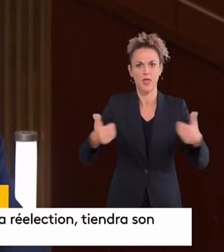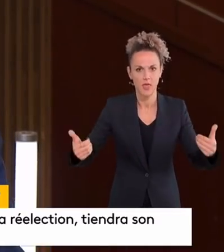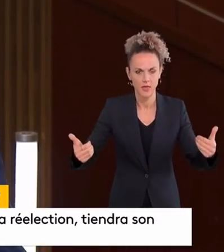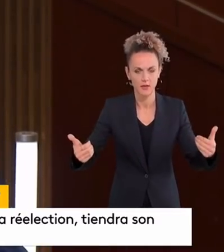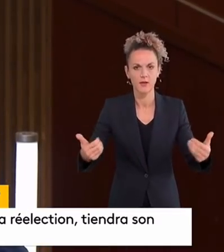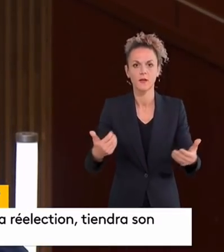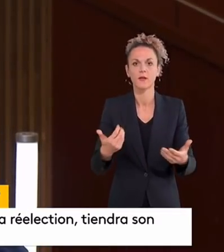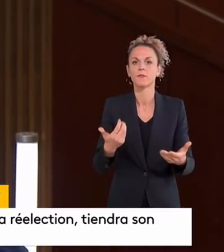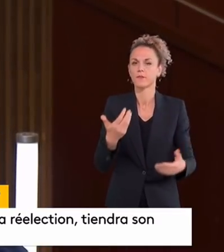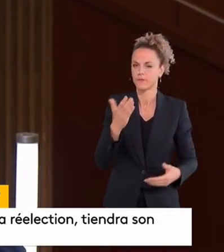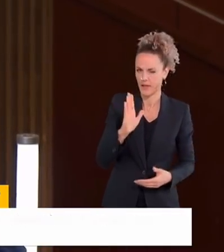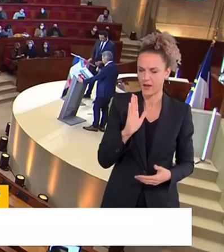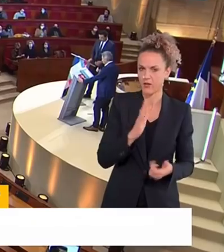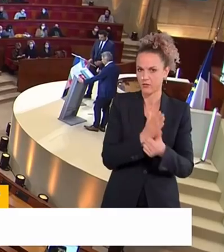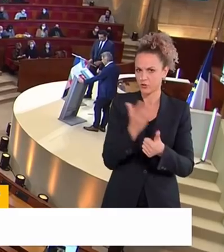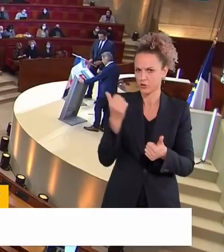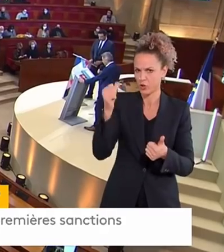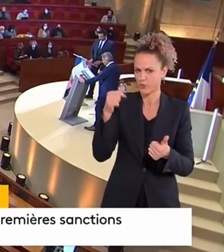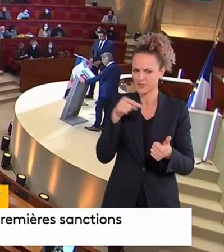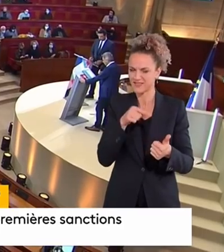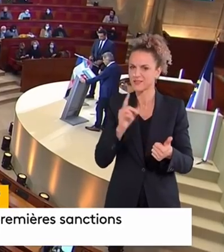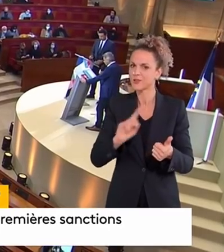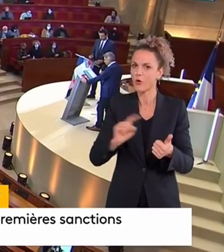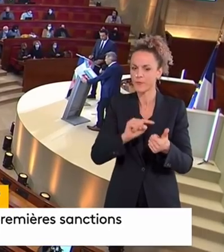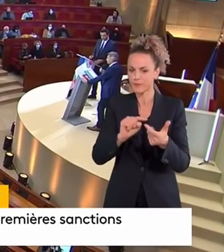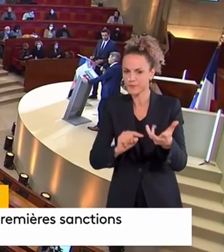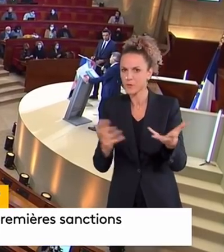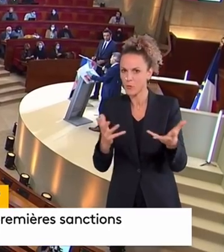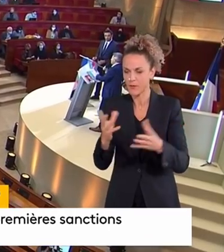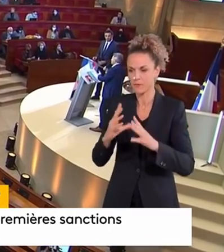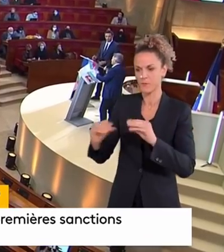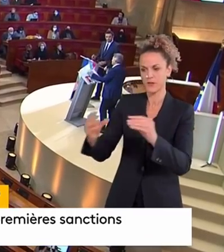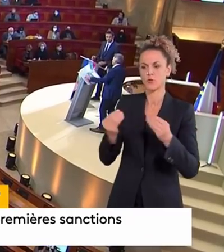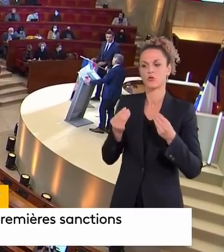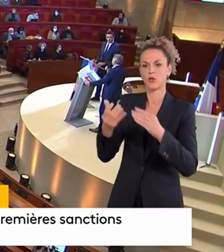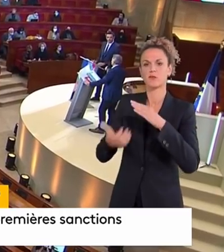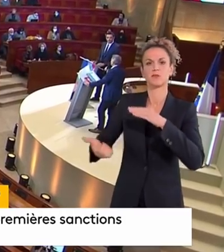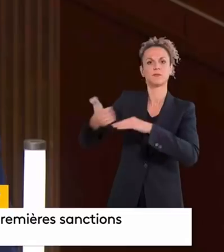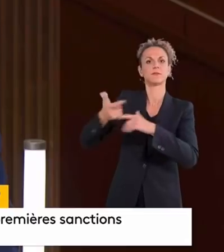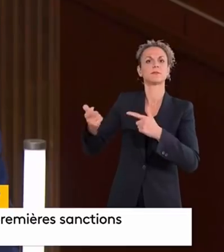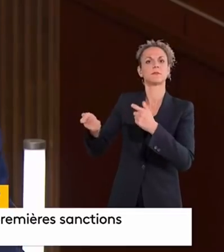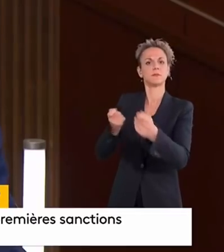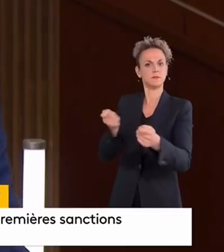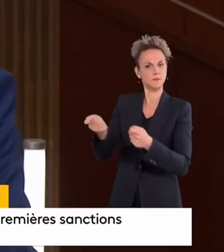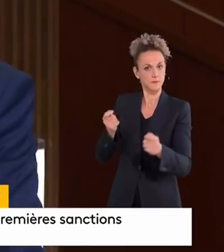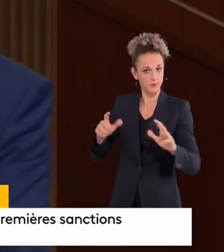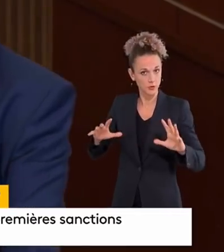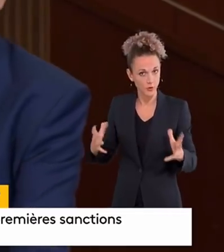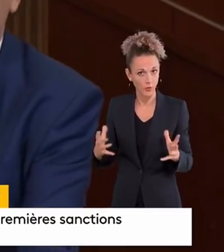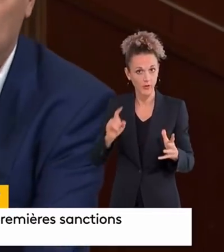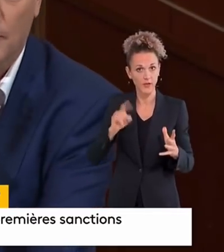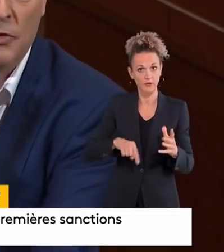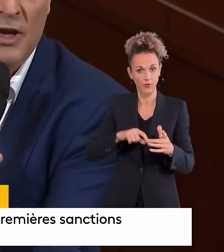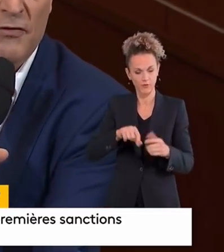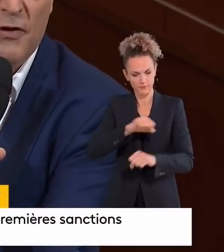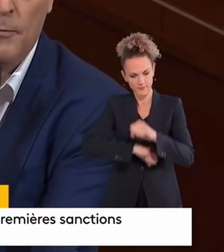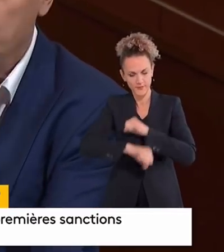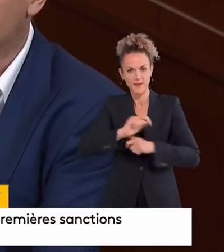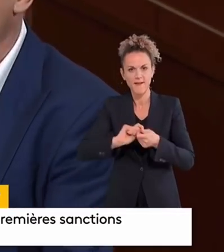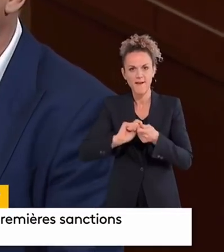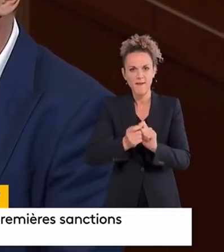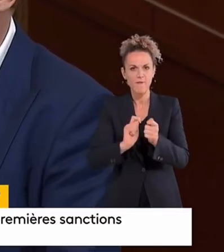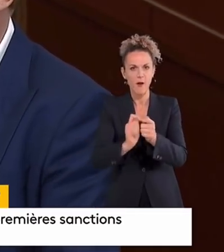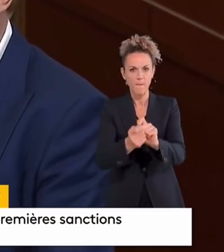pas que. Rendre au peuple toute sa souveraineté passera par une série de réformes, notamment des